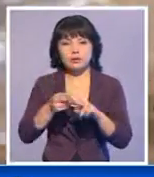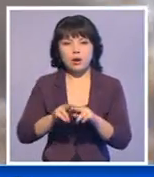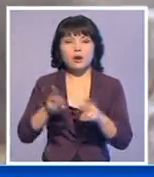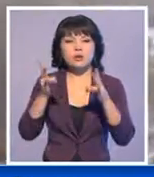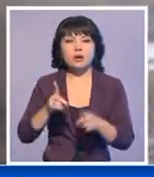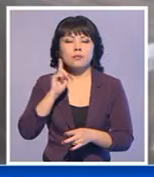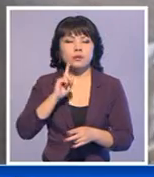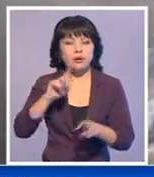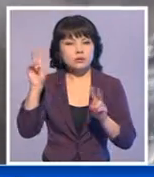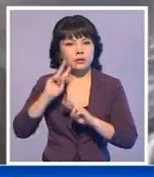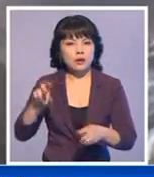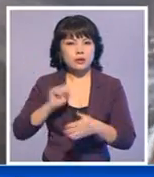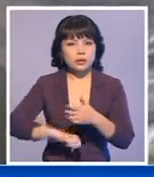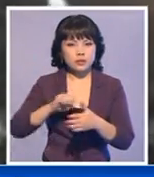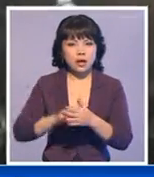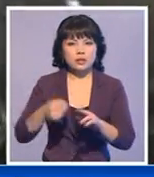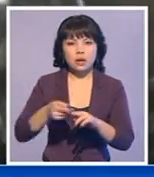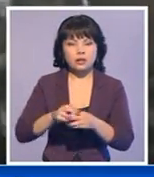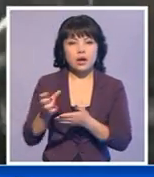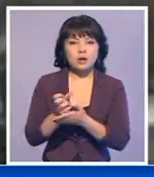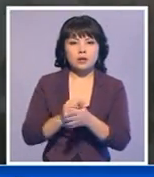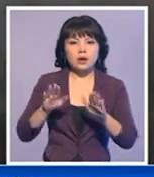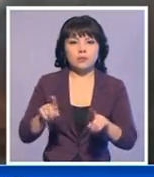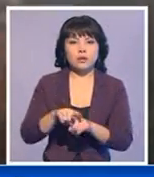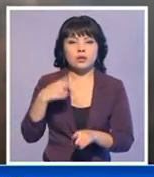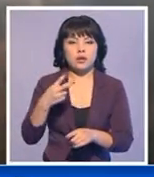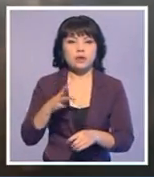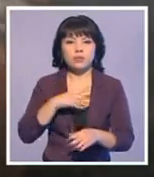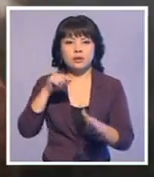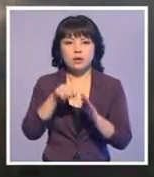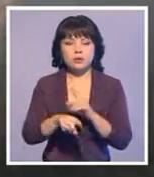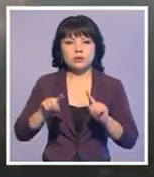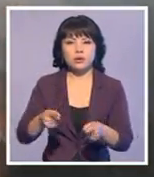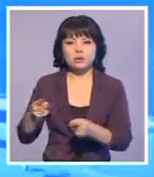белгісіз. Оның мән-жайын анықтау мақсатында қойманың екі қожайыны қамауға алынған.